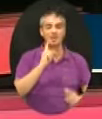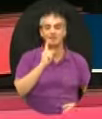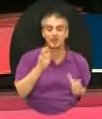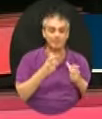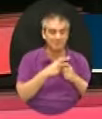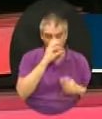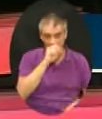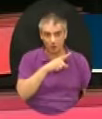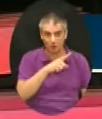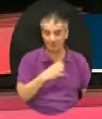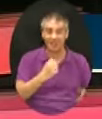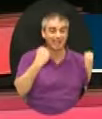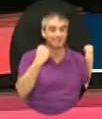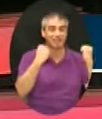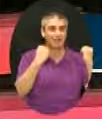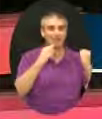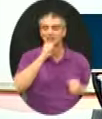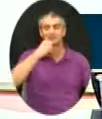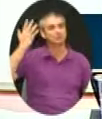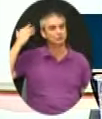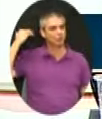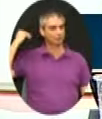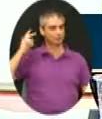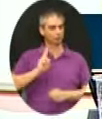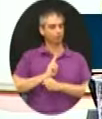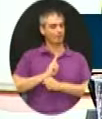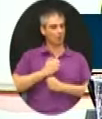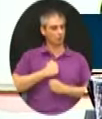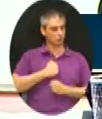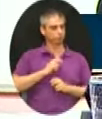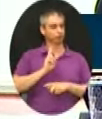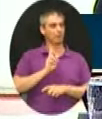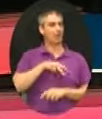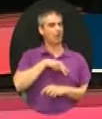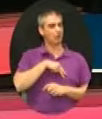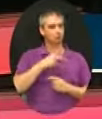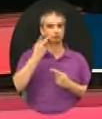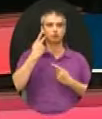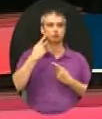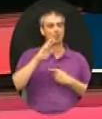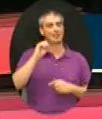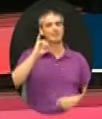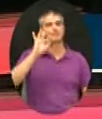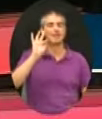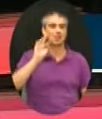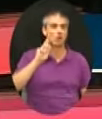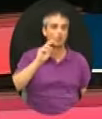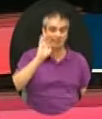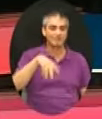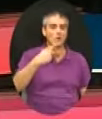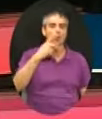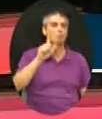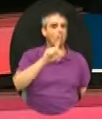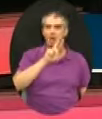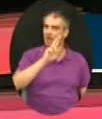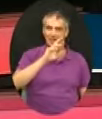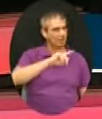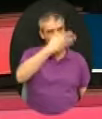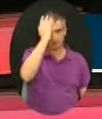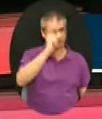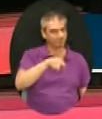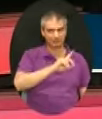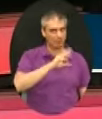המפלגה הרפובליקאית החזקה, ההיסטורית, שמרנות, אחריות, יותר מיט רומני, אפילו פול ריין, לא דונלד טראמפ, לא על